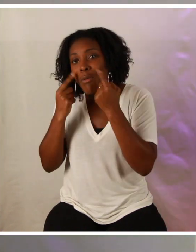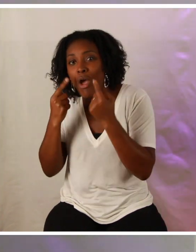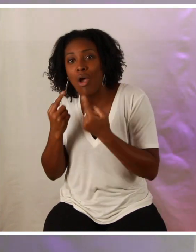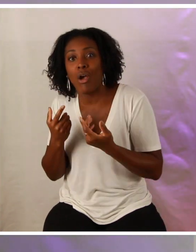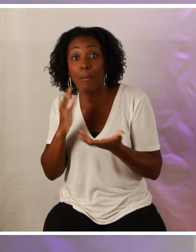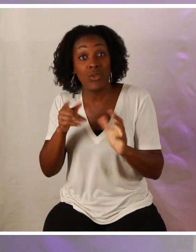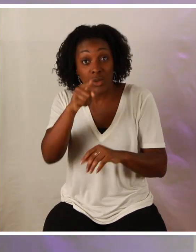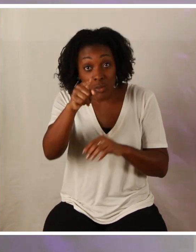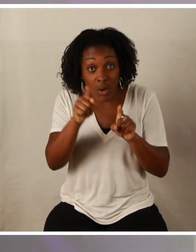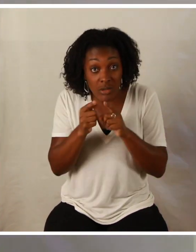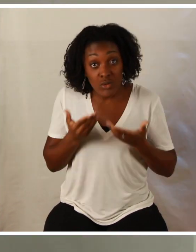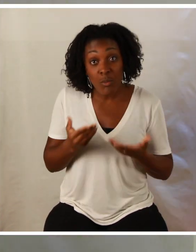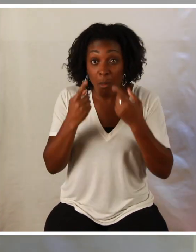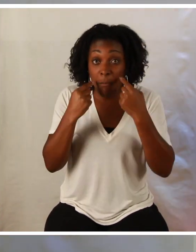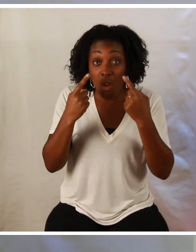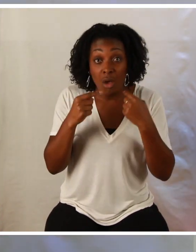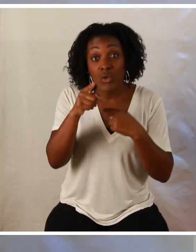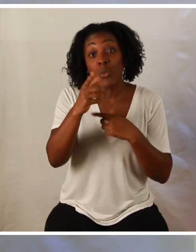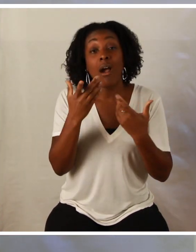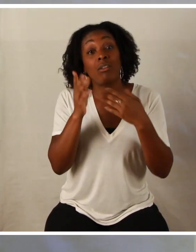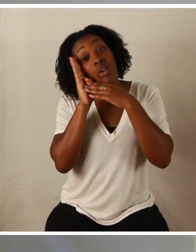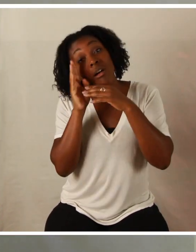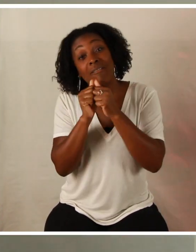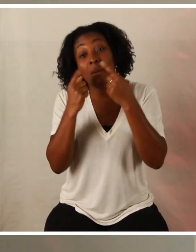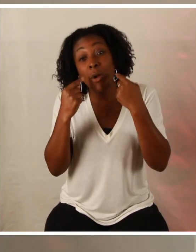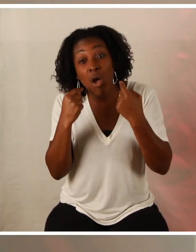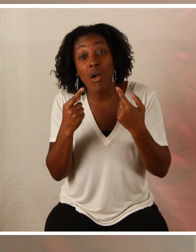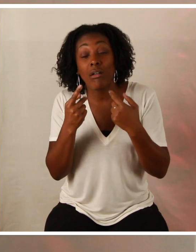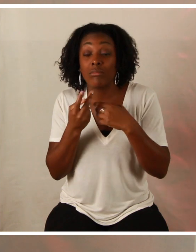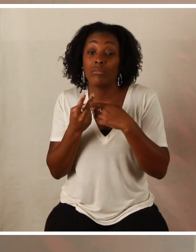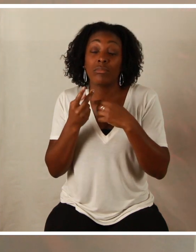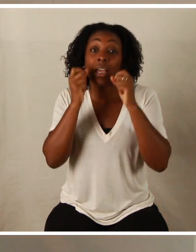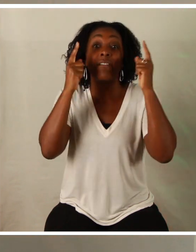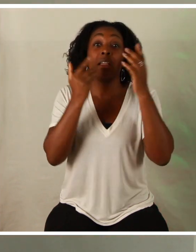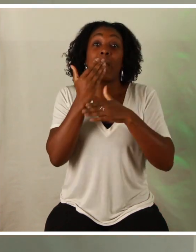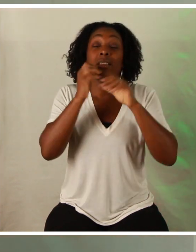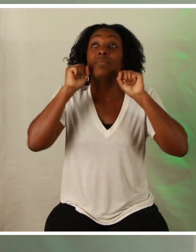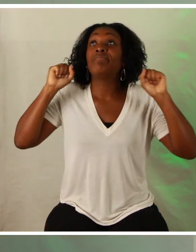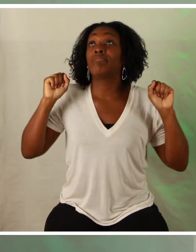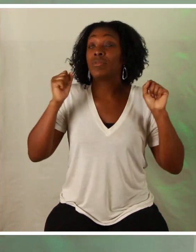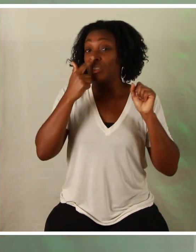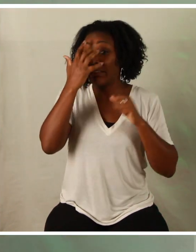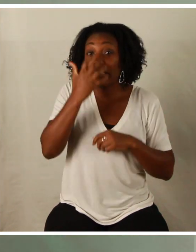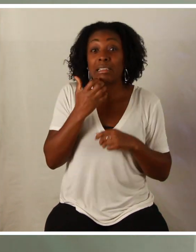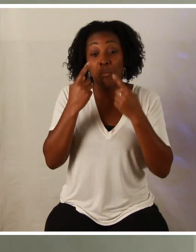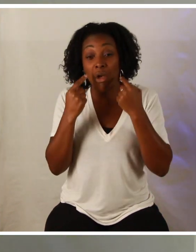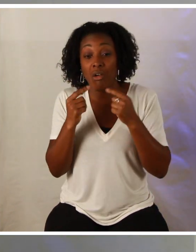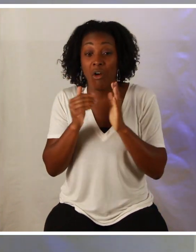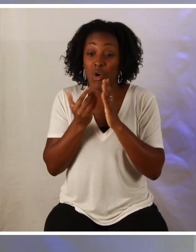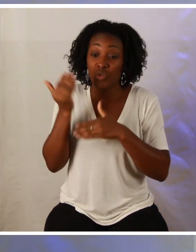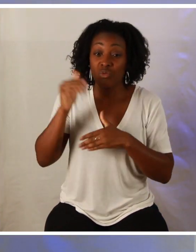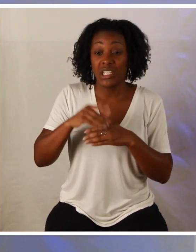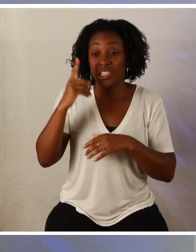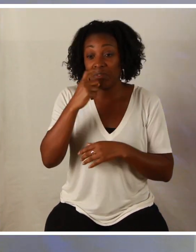tu pleures sur toi-même, que tu vas te coucher dans le désespoir, que tu te lèves et tu es triste et que tu te dis encore une journée, les